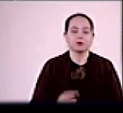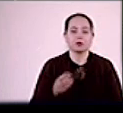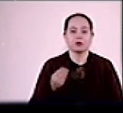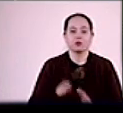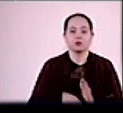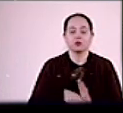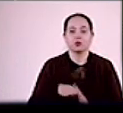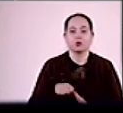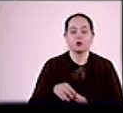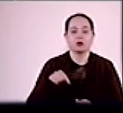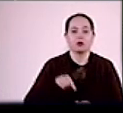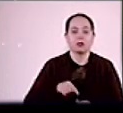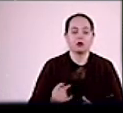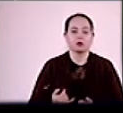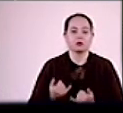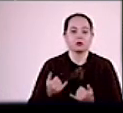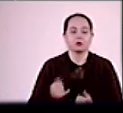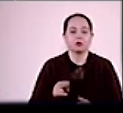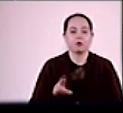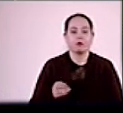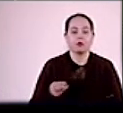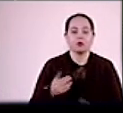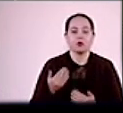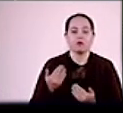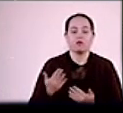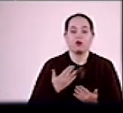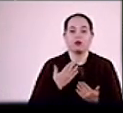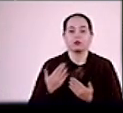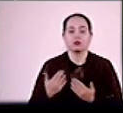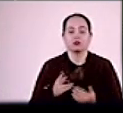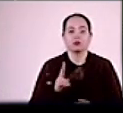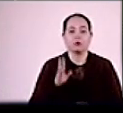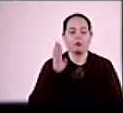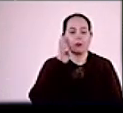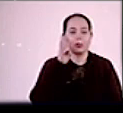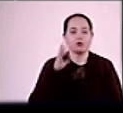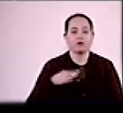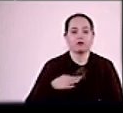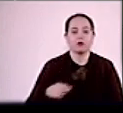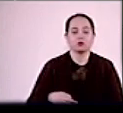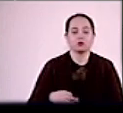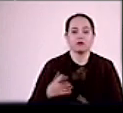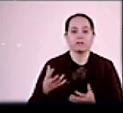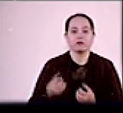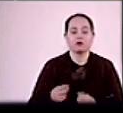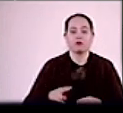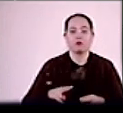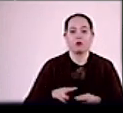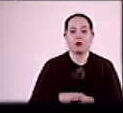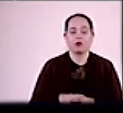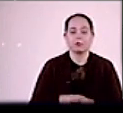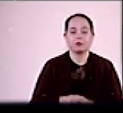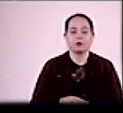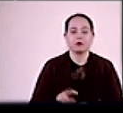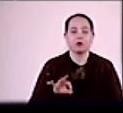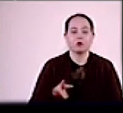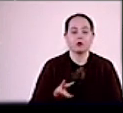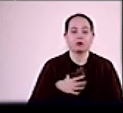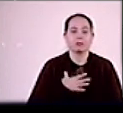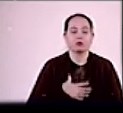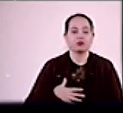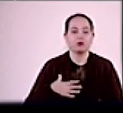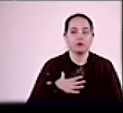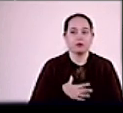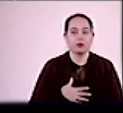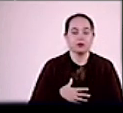Еще лучше характеризует Петю его отношение к мальчику-французу, взятому в плен. Он